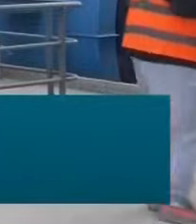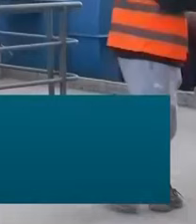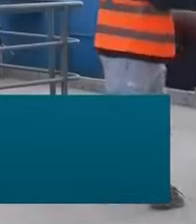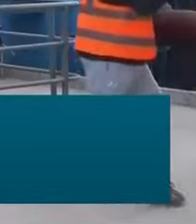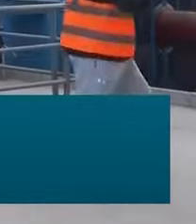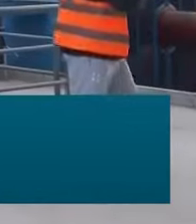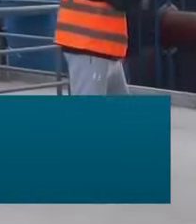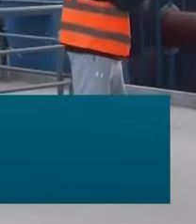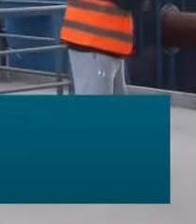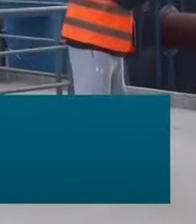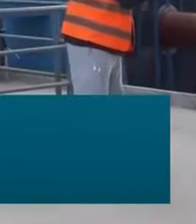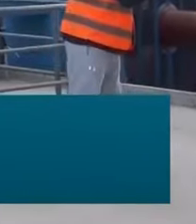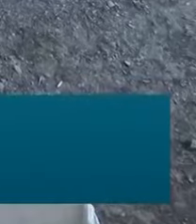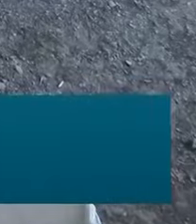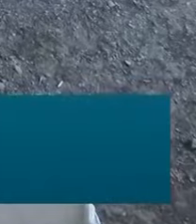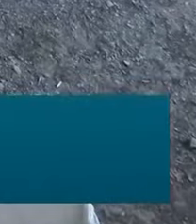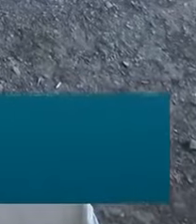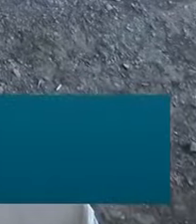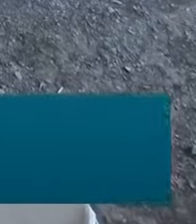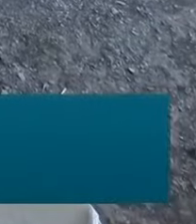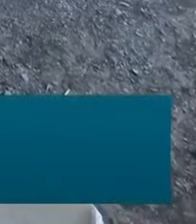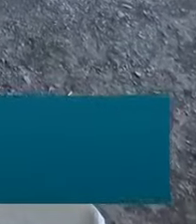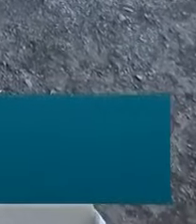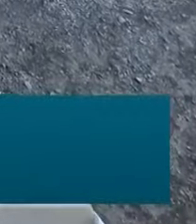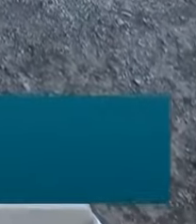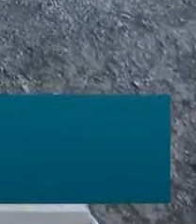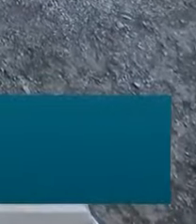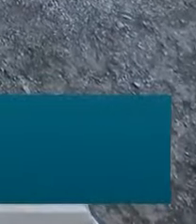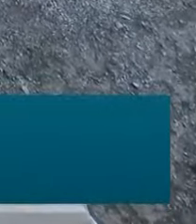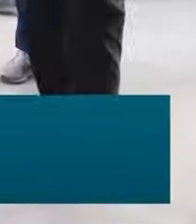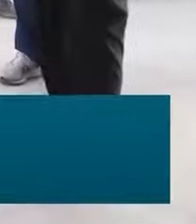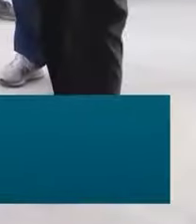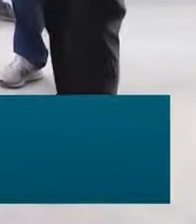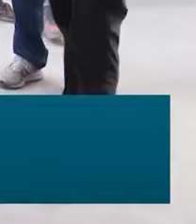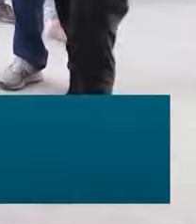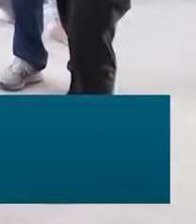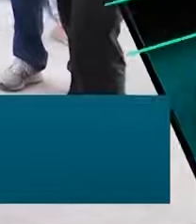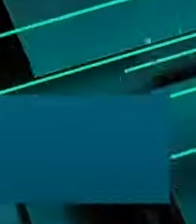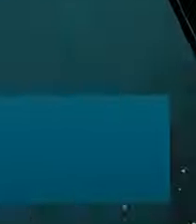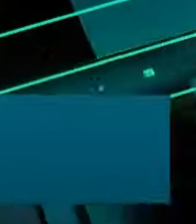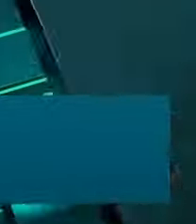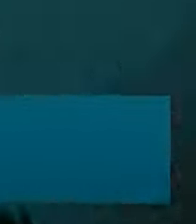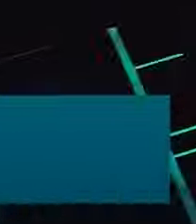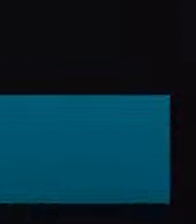Инвесторы из Поднебесной в Ембешказарском районе готовят к запуску завод по производству вольфрама.